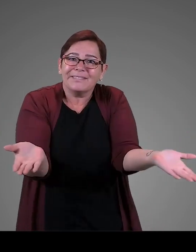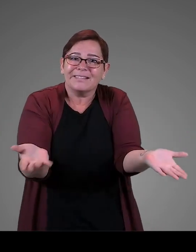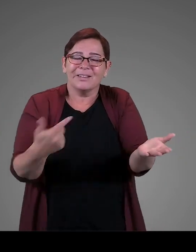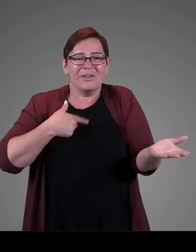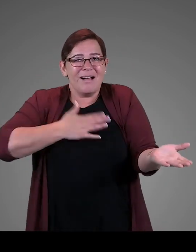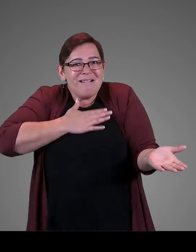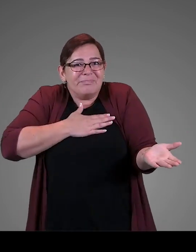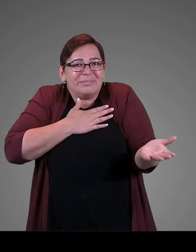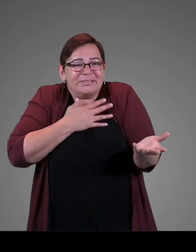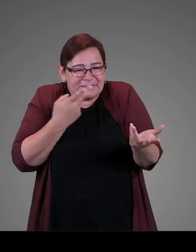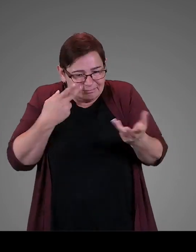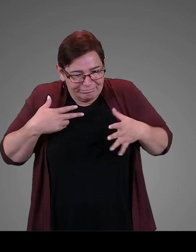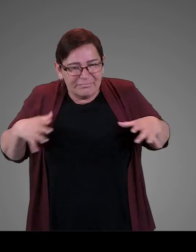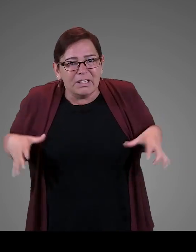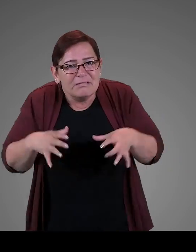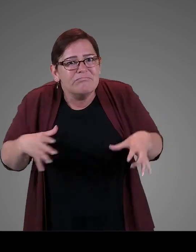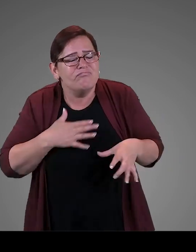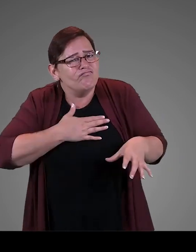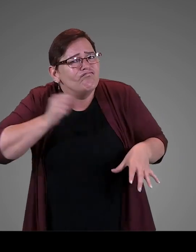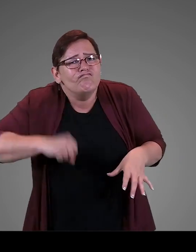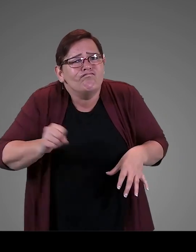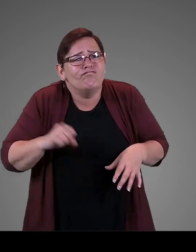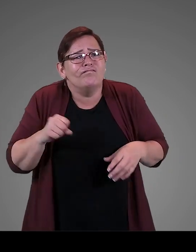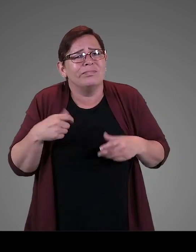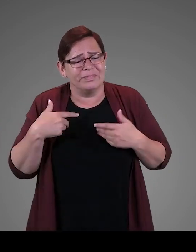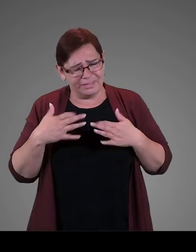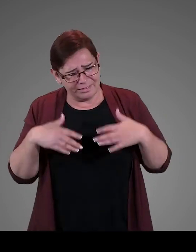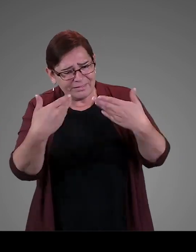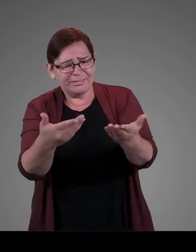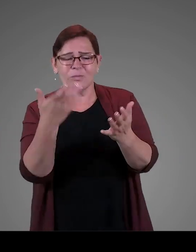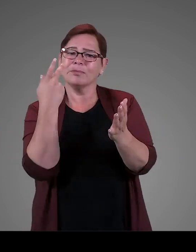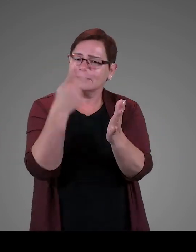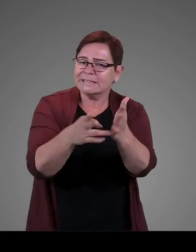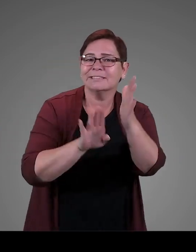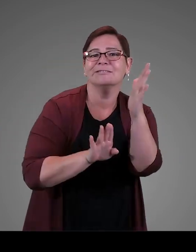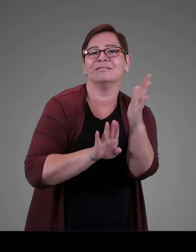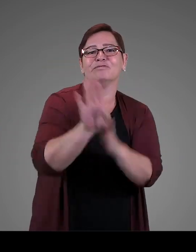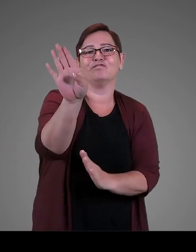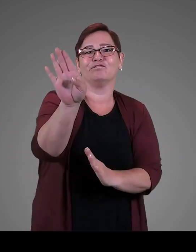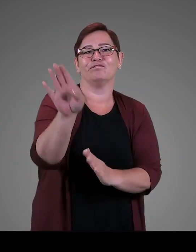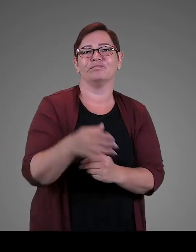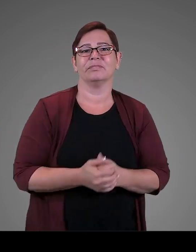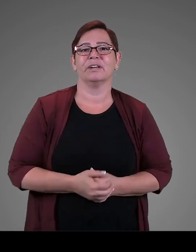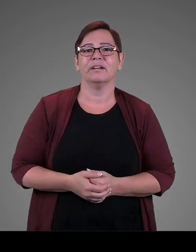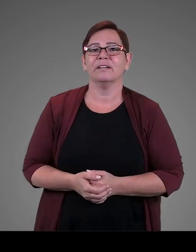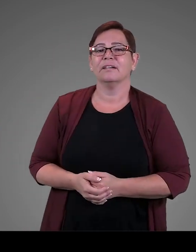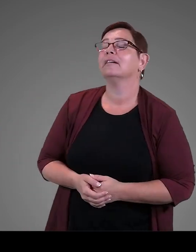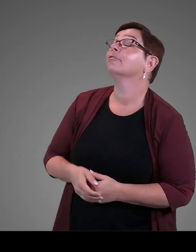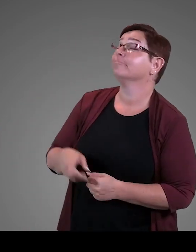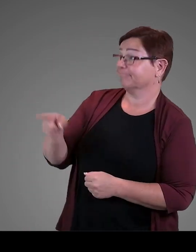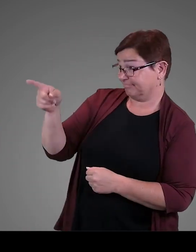fait. Et puis, on espère vous voir faire encore mieux. C'est noté.